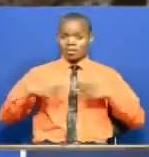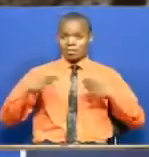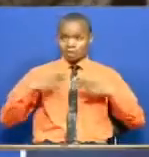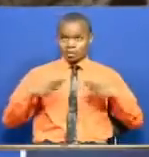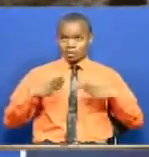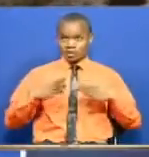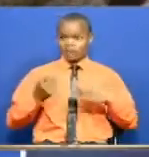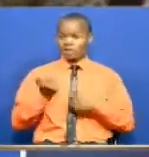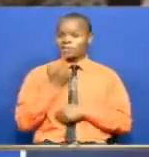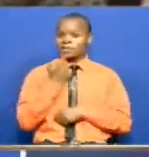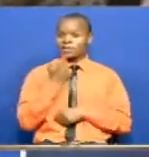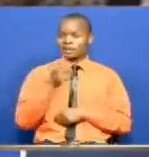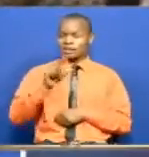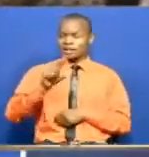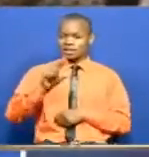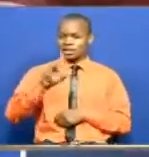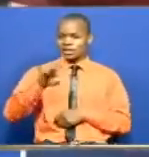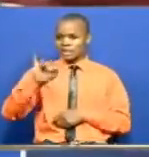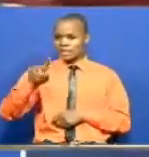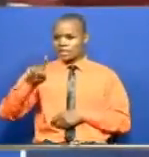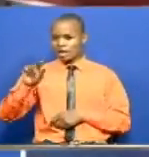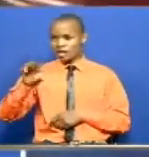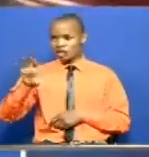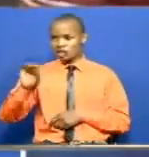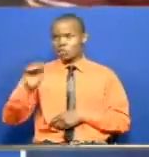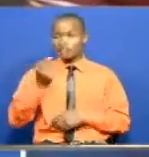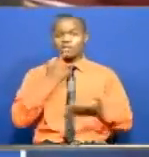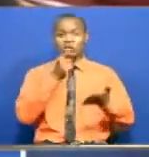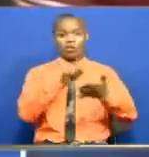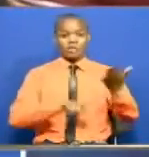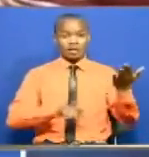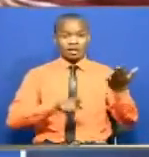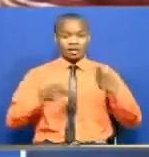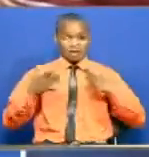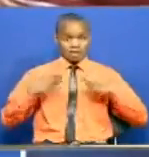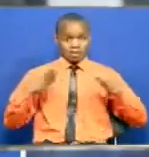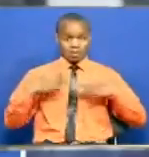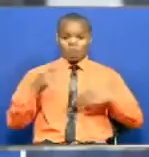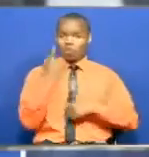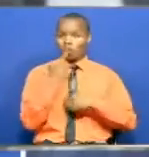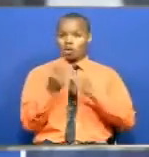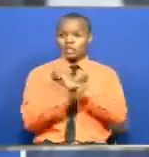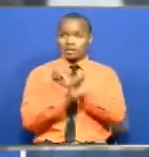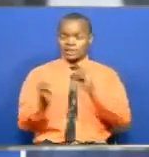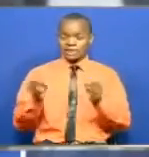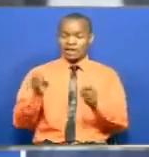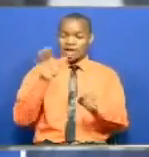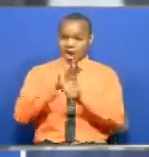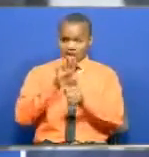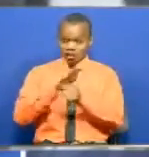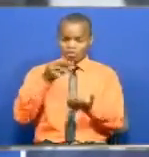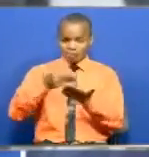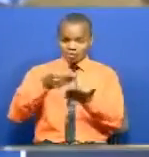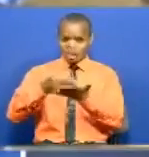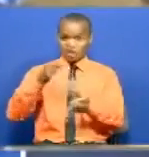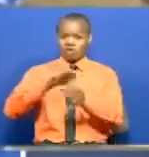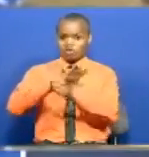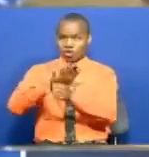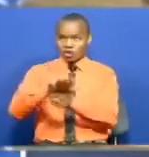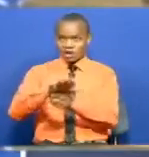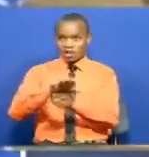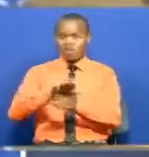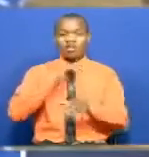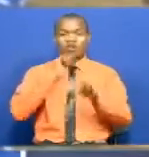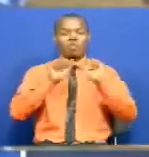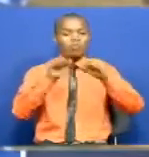sprawling Athena and Kiganjo slums maintained those who embezzled millions of dollars from the Ministry of Health's coffers cannot